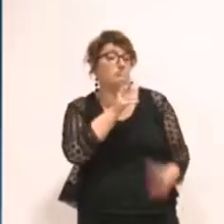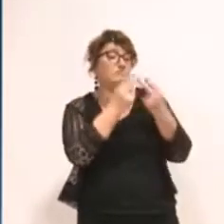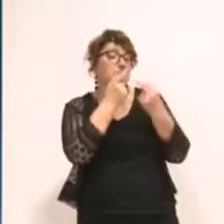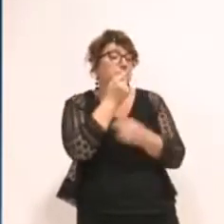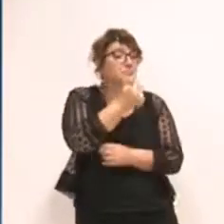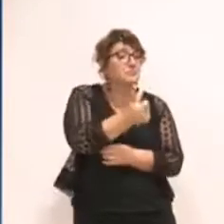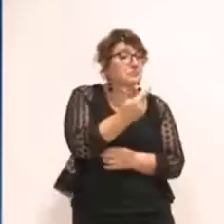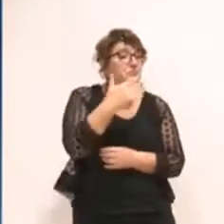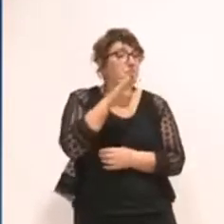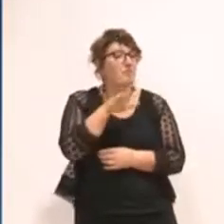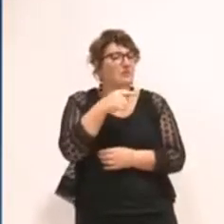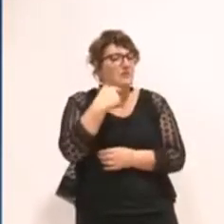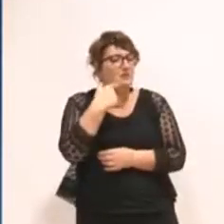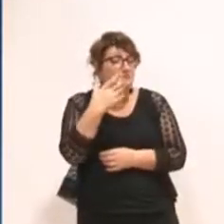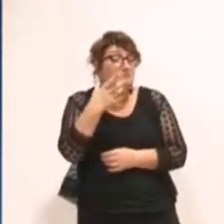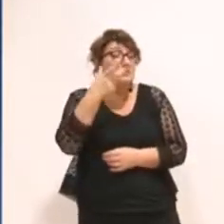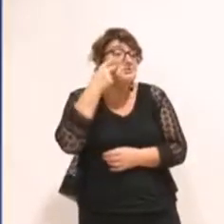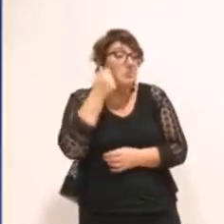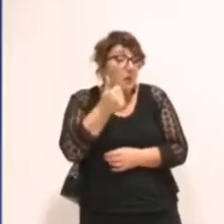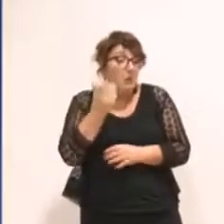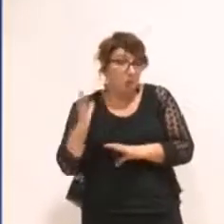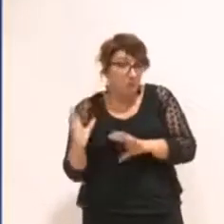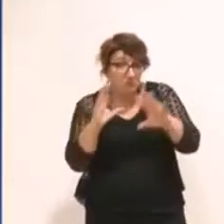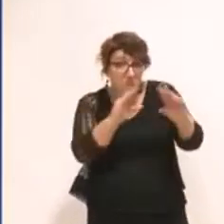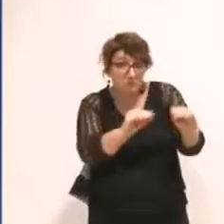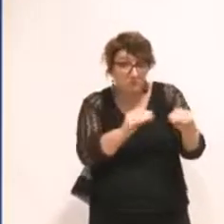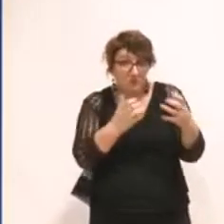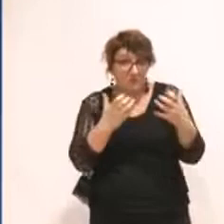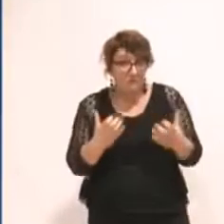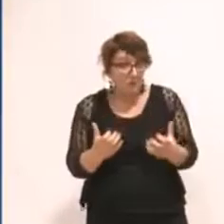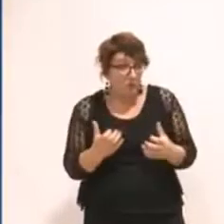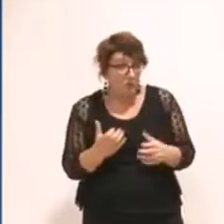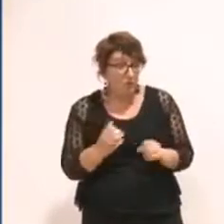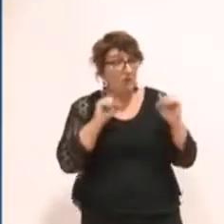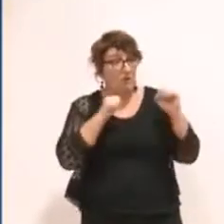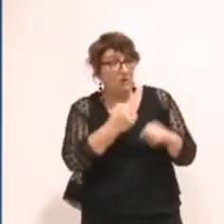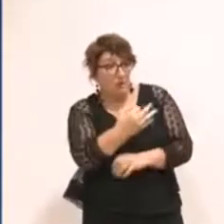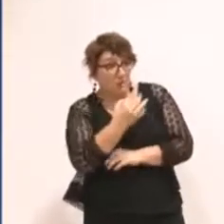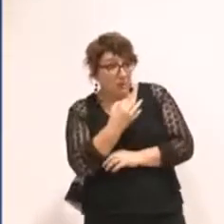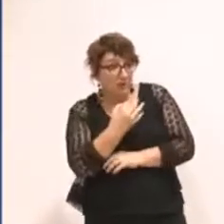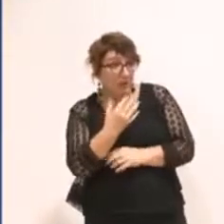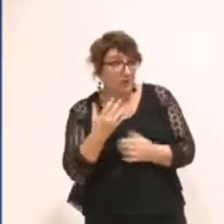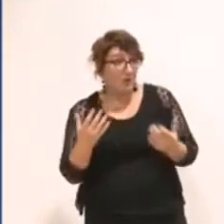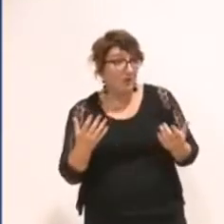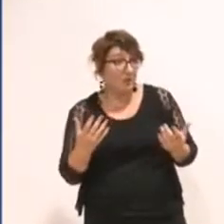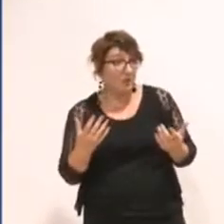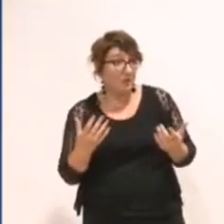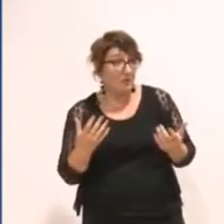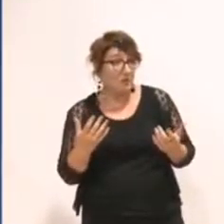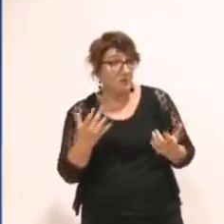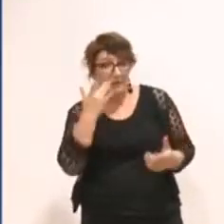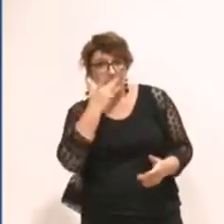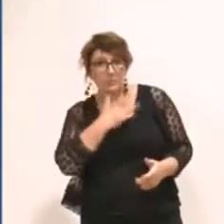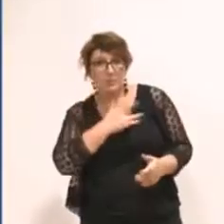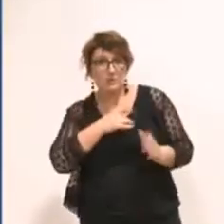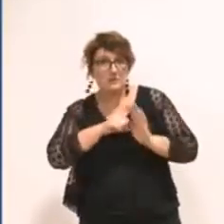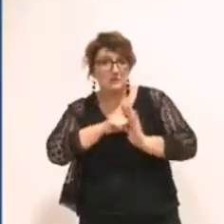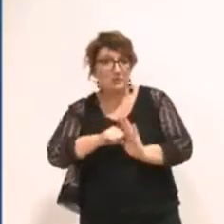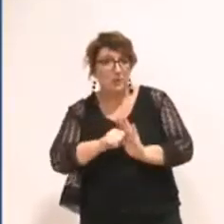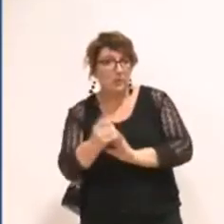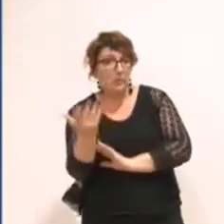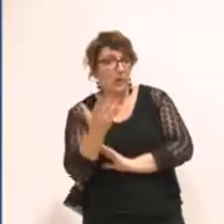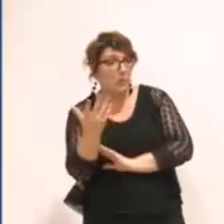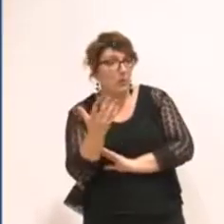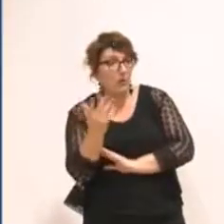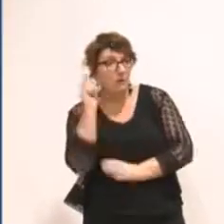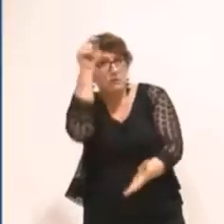il est question de la changer de place, si j'ai bien compris. Est-ce que vous pouvez nous dire si vous avez, quelles sont les hypothèses et les hypothèses prioritaires de là où vous en